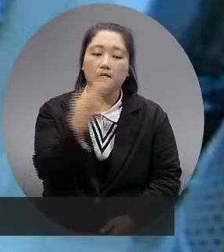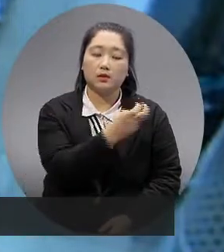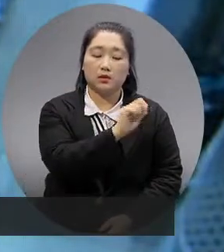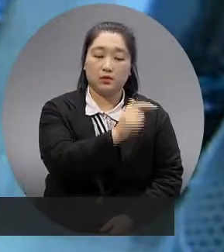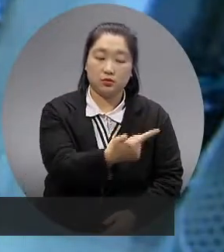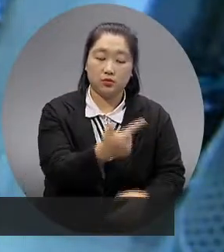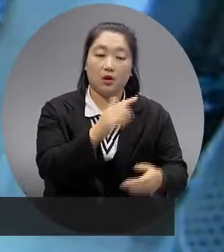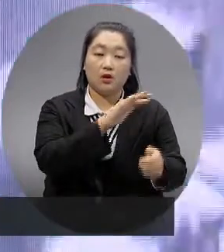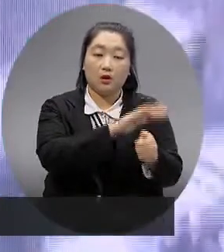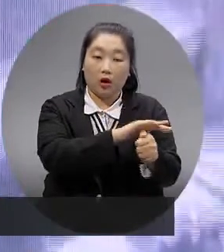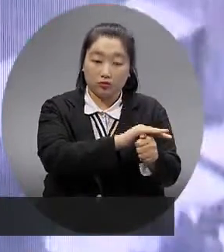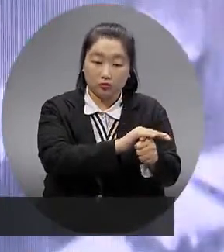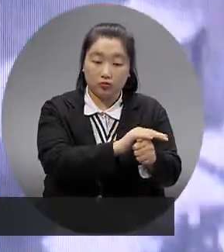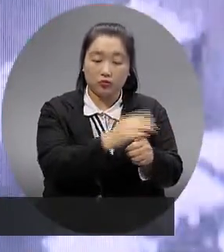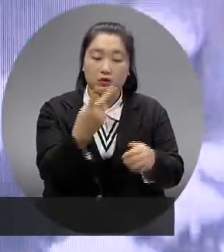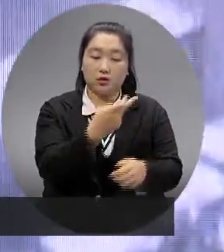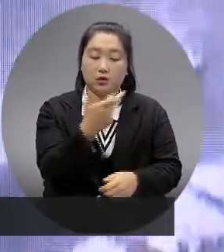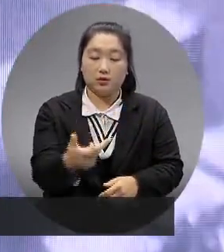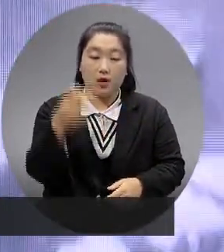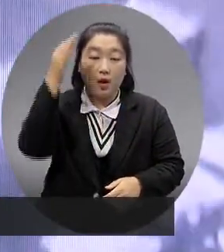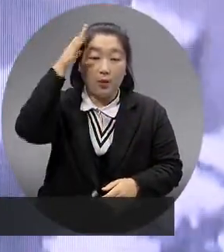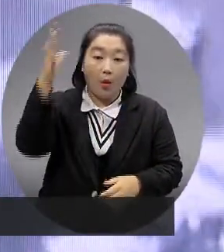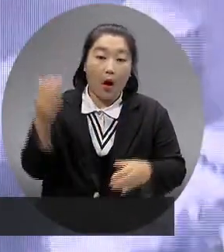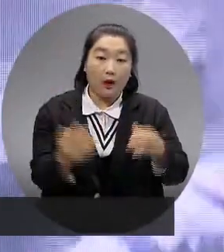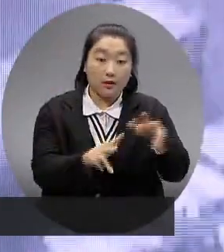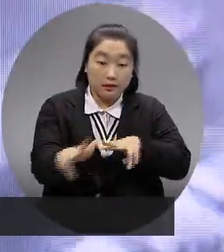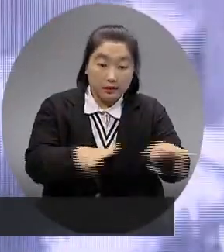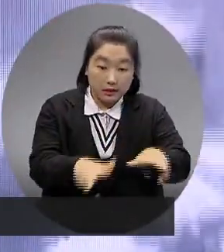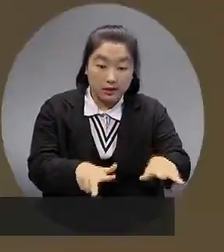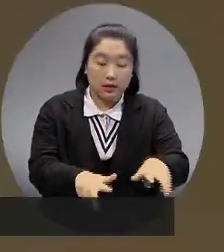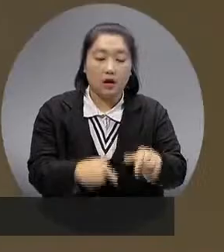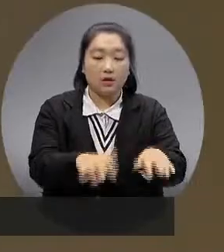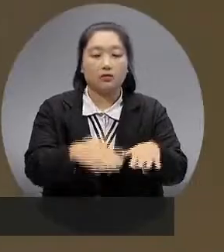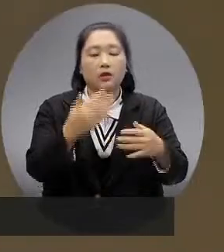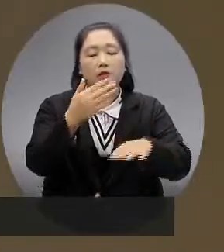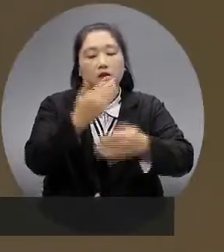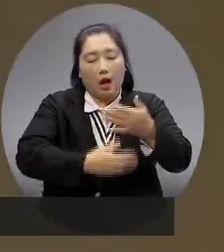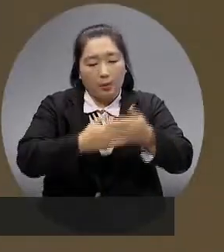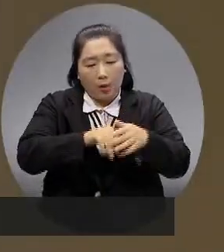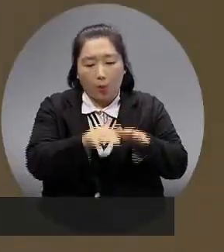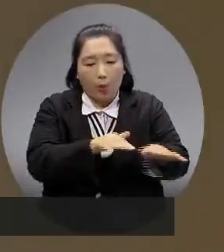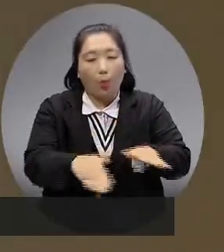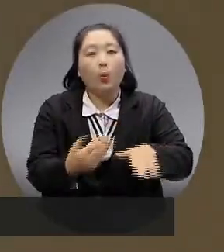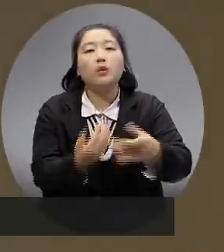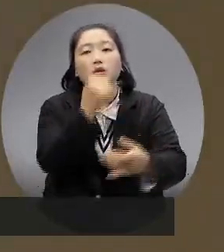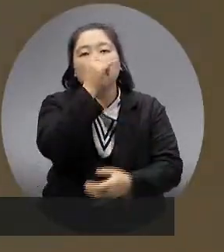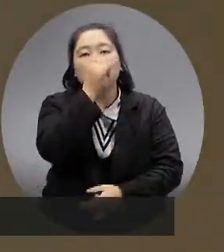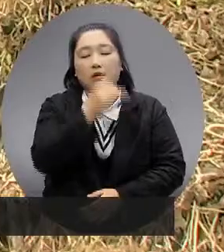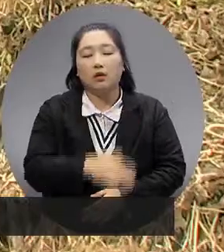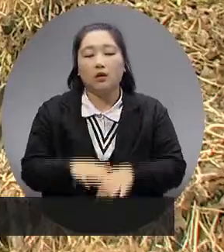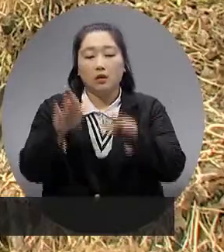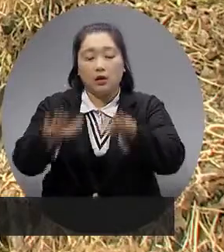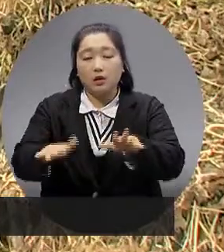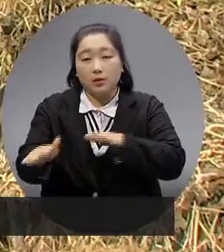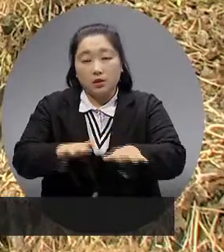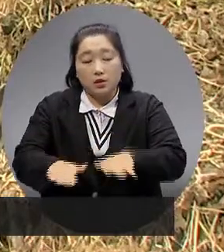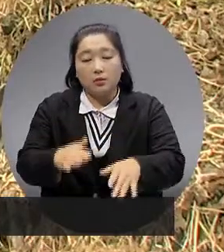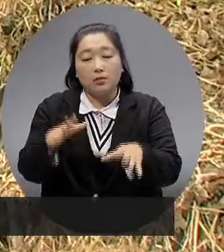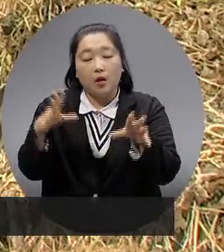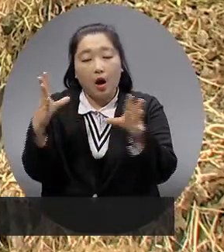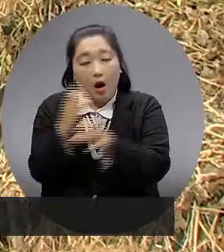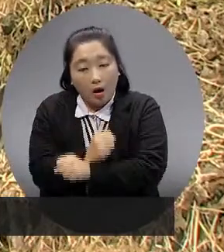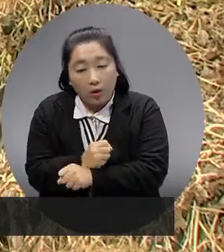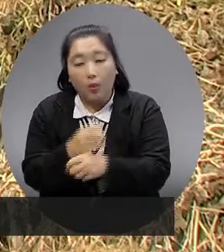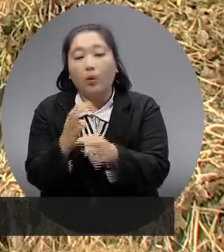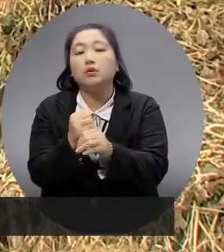2016년 경북 경주와 2017년 포항에서 발생한 지진도 아직까지 여진이 이어지는 가운데 이번 지진 역시 언제 멈출지는